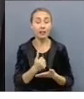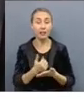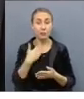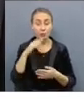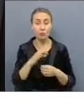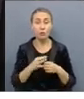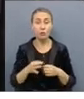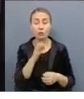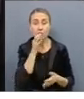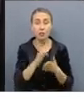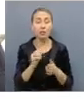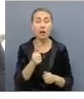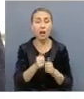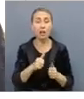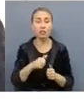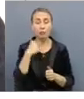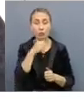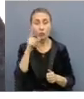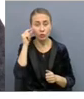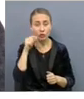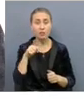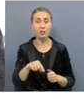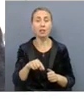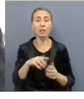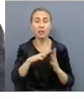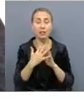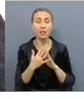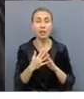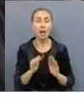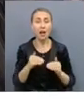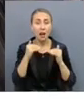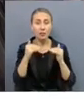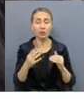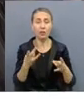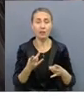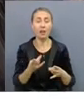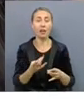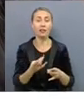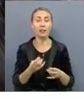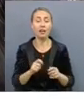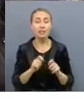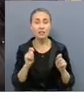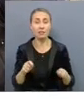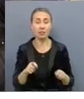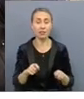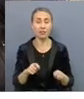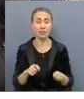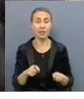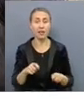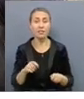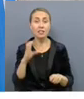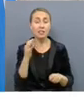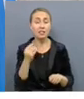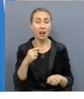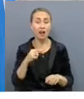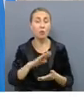том, что с каждым годом численность населения в этом престоличном в селе растет. Необходимо создавать хорошие бытовые и социальные условия.